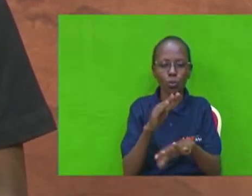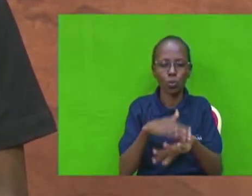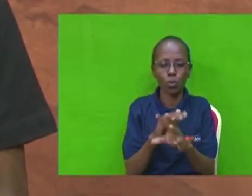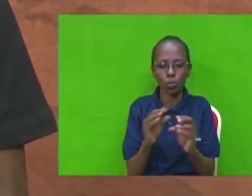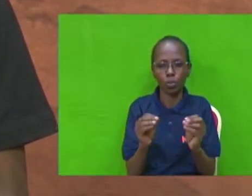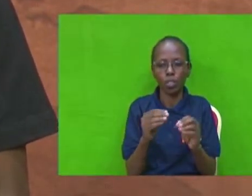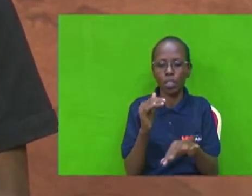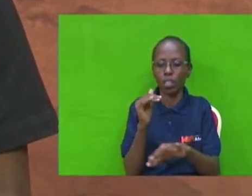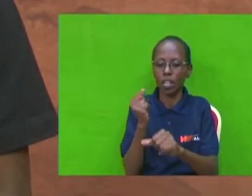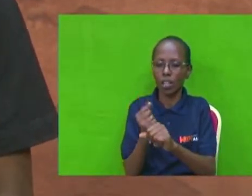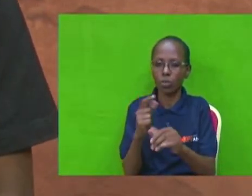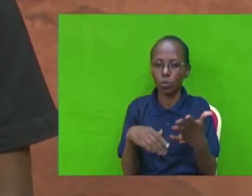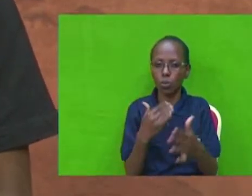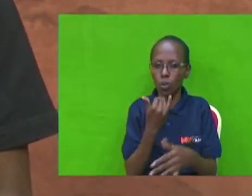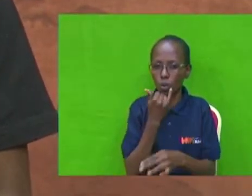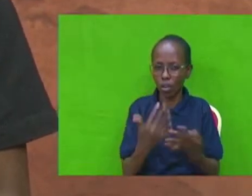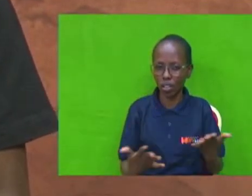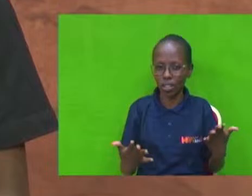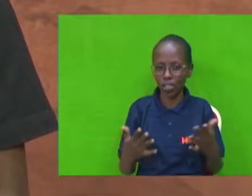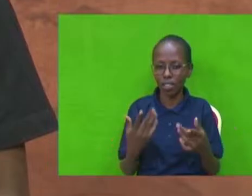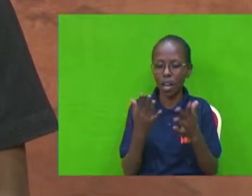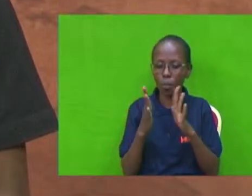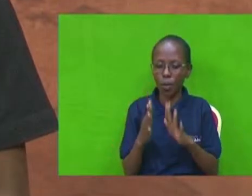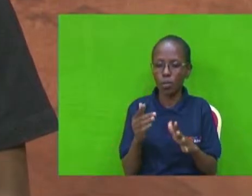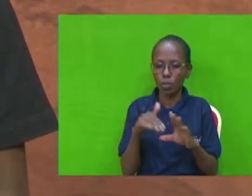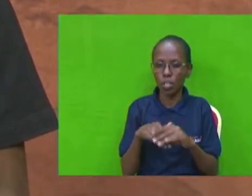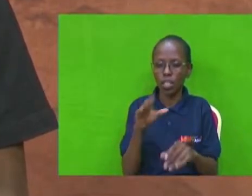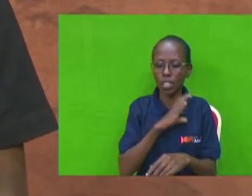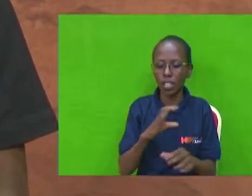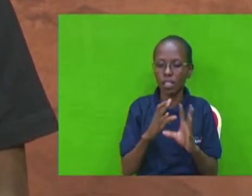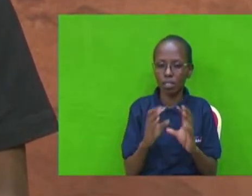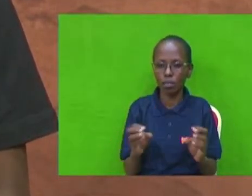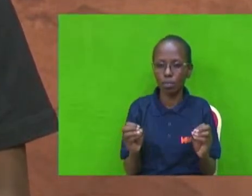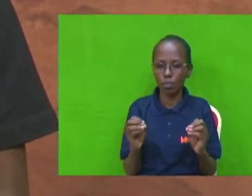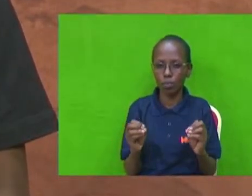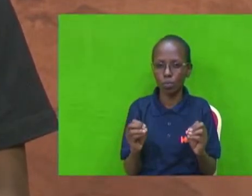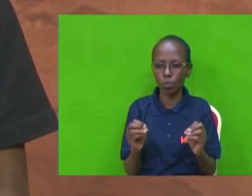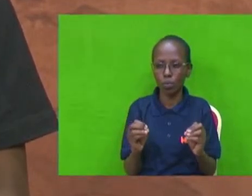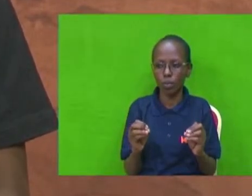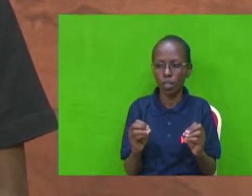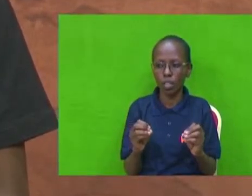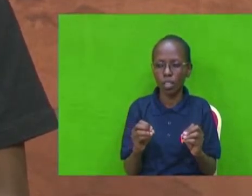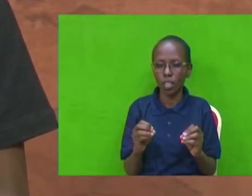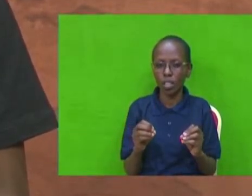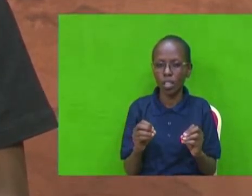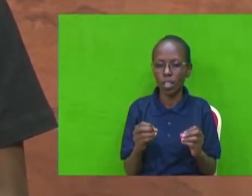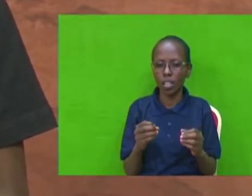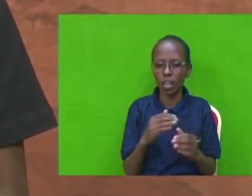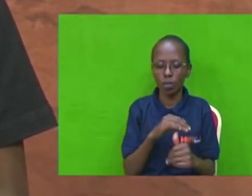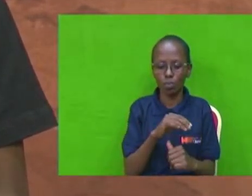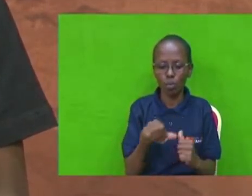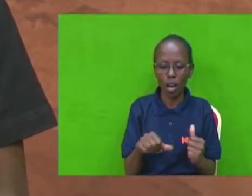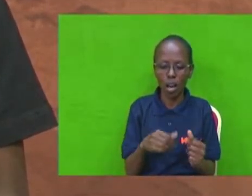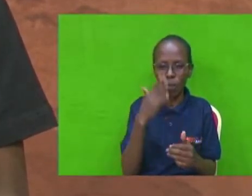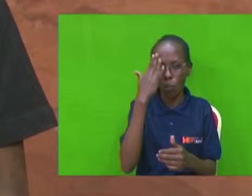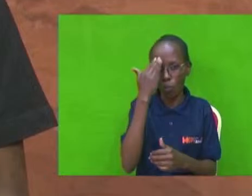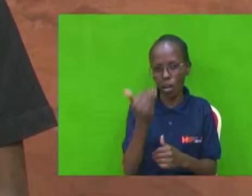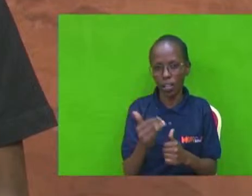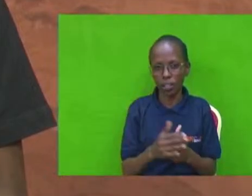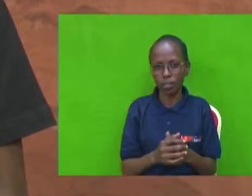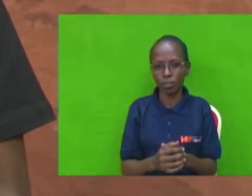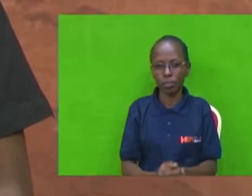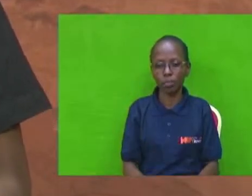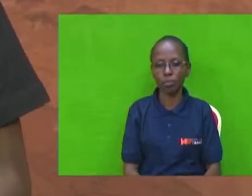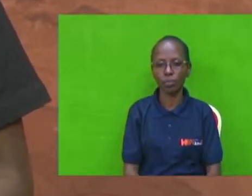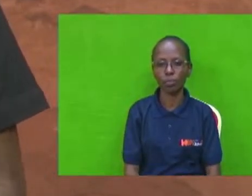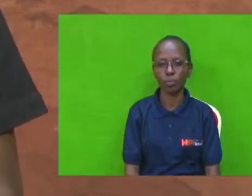yale mabaya. Lakini huyu ambaye yuko ndani ya Kristo amezingirwa. Hili ua linamzingira kwa nini mwalimu? Mwalimu, pengine tuchukue